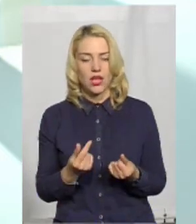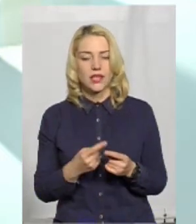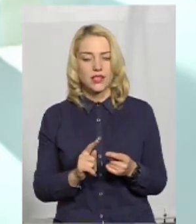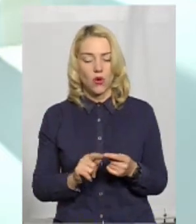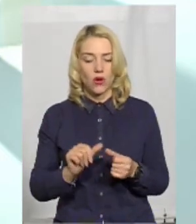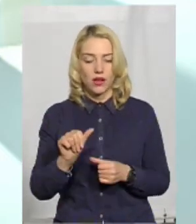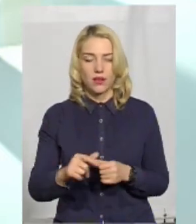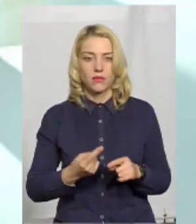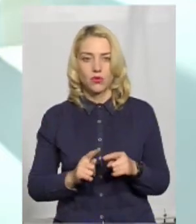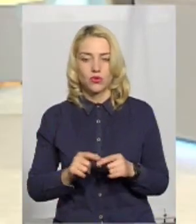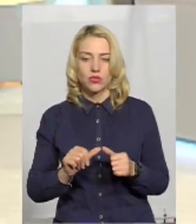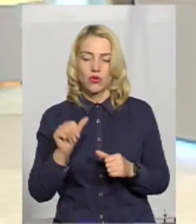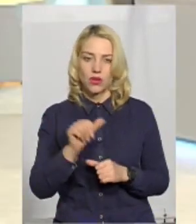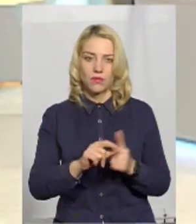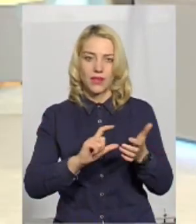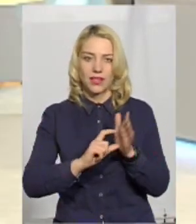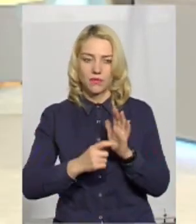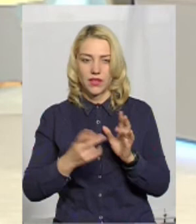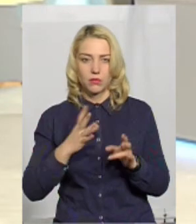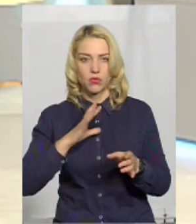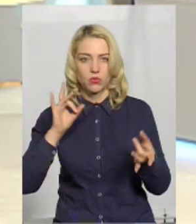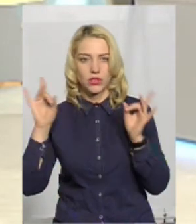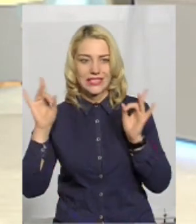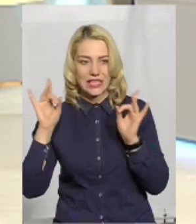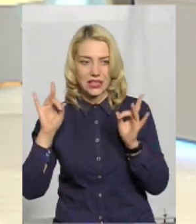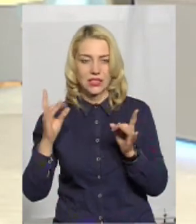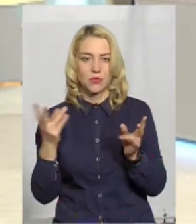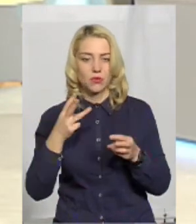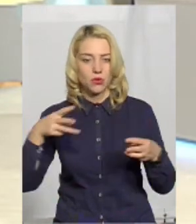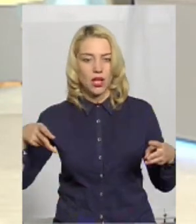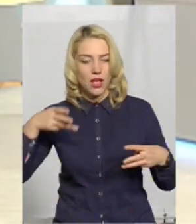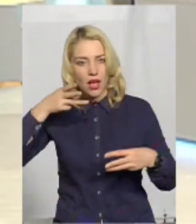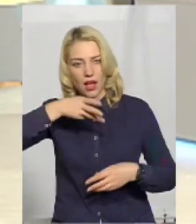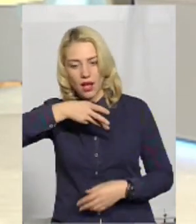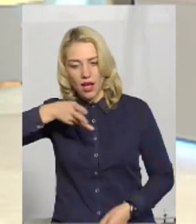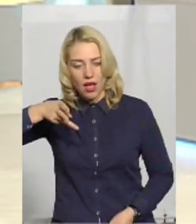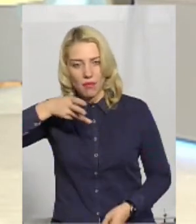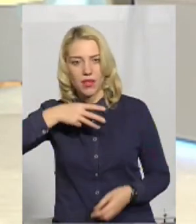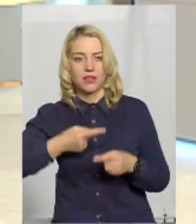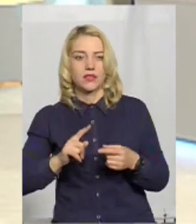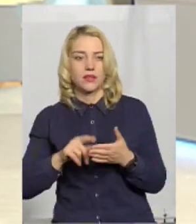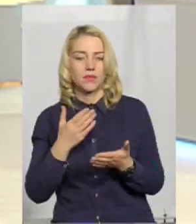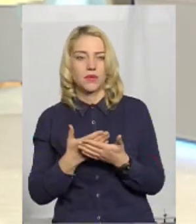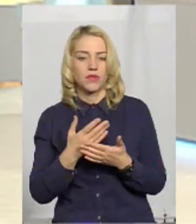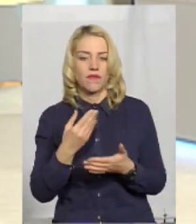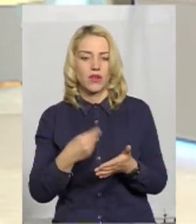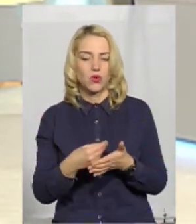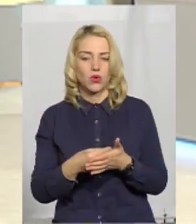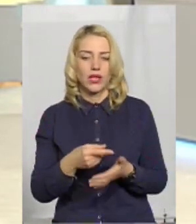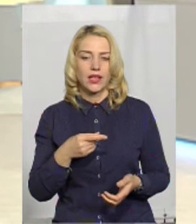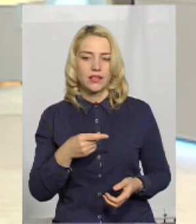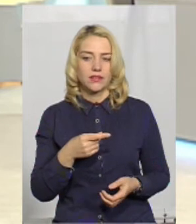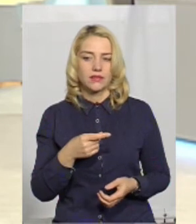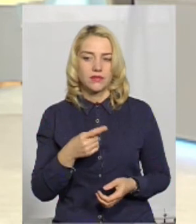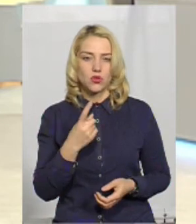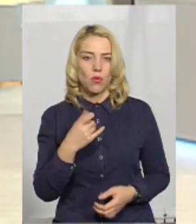того, що це окрема кімната, має бути сигналізація, має бути камера. Ну, десь так приблизно вона вартує 1100-150, щоб зробити те